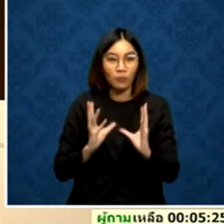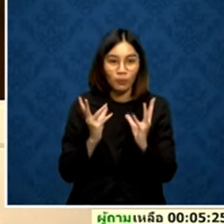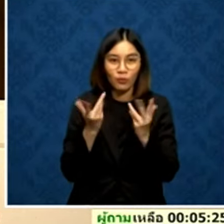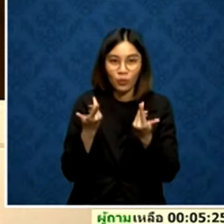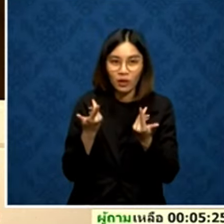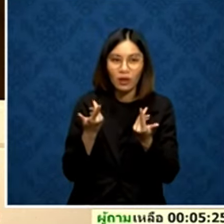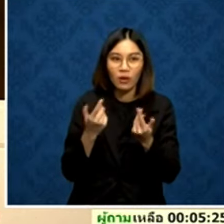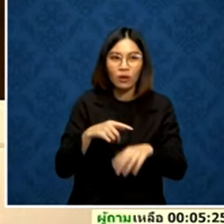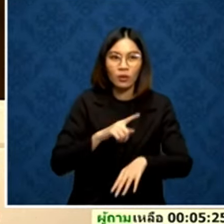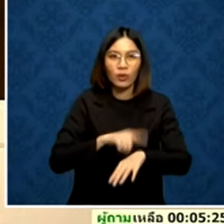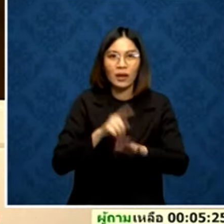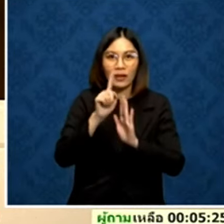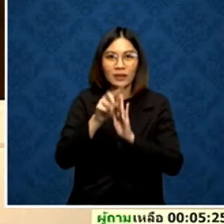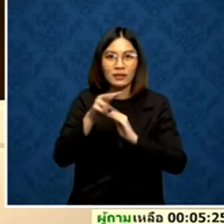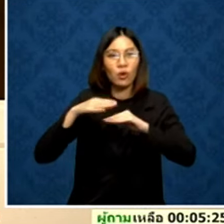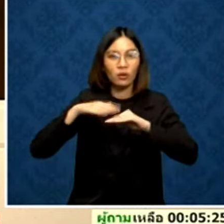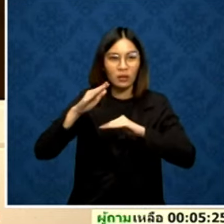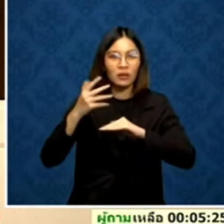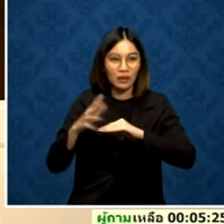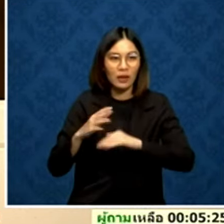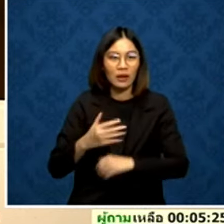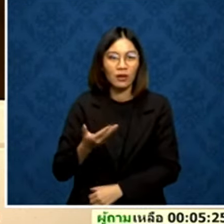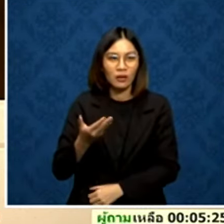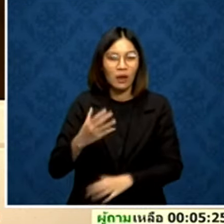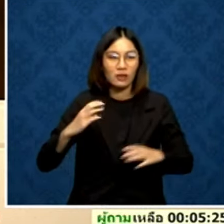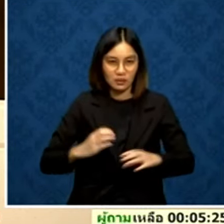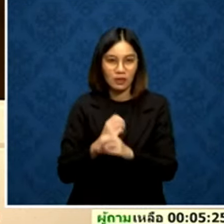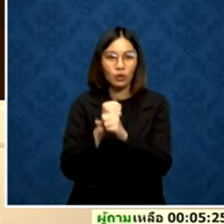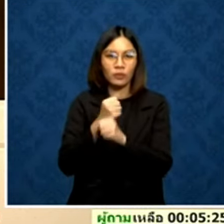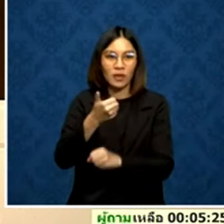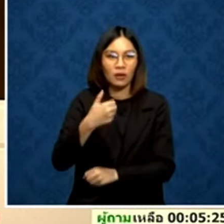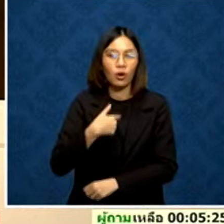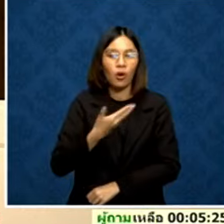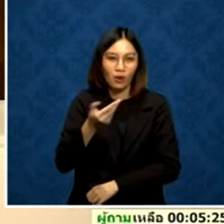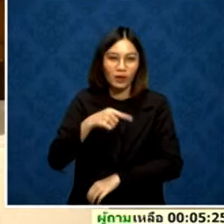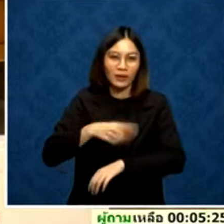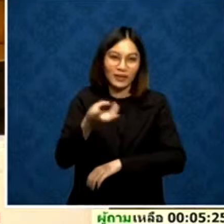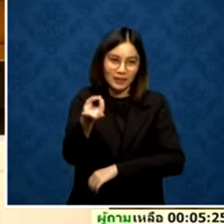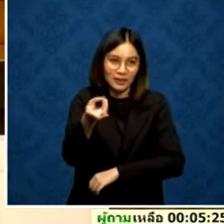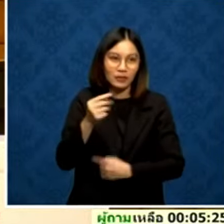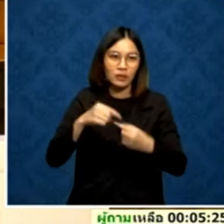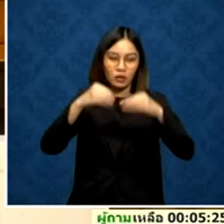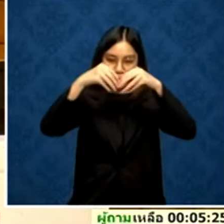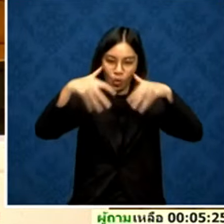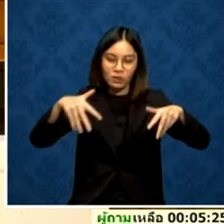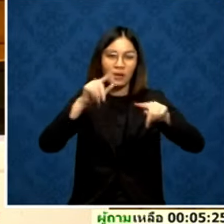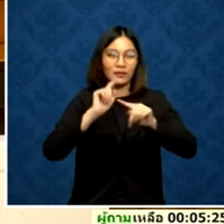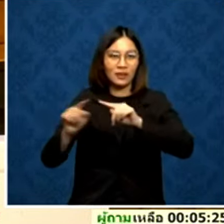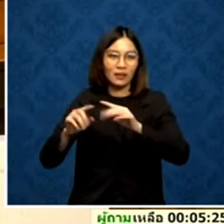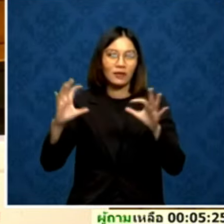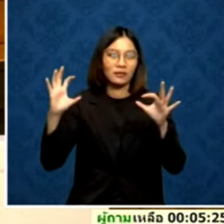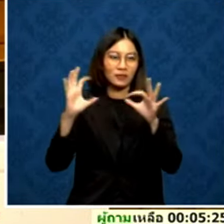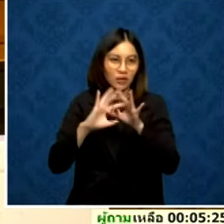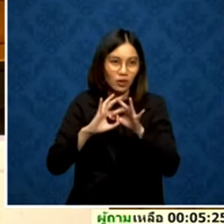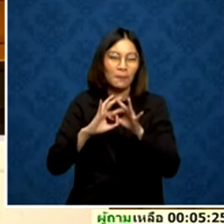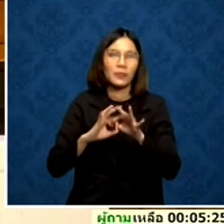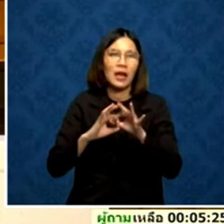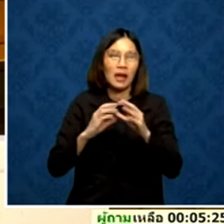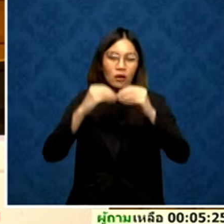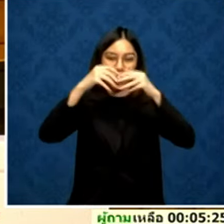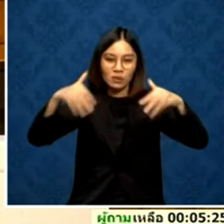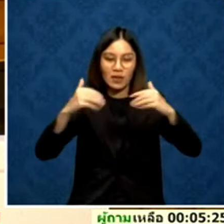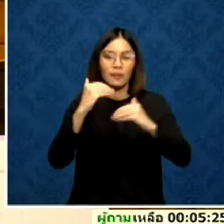กินมาสองนาทีกว่าแต่ท่านได้สรุปได้ นะครับขอนิดนึงนะครับเรื่องของโครงสร้างต่างๆเนี่ยนะครับเรื่องของ infrastructure development ต่างๆก็มี